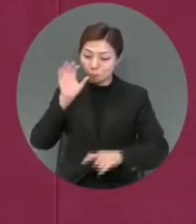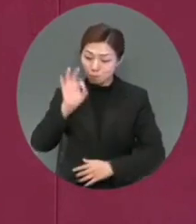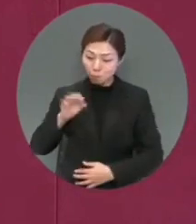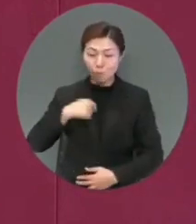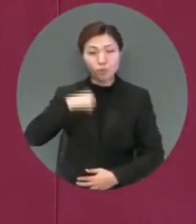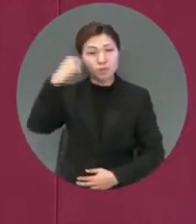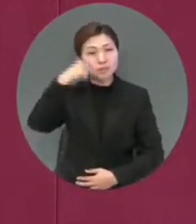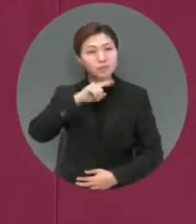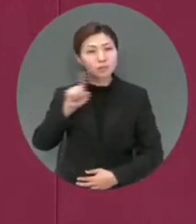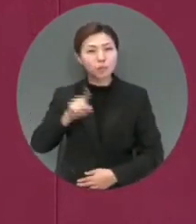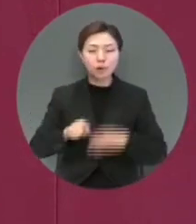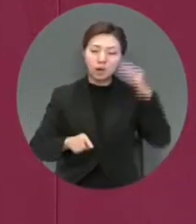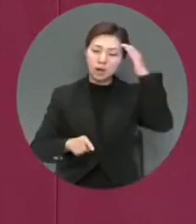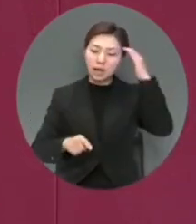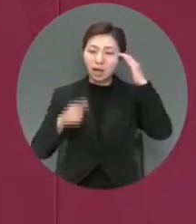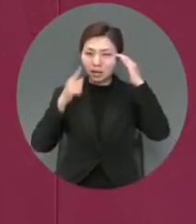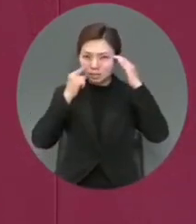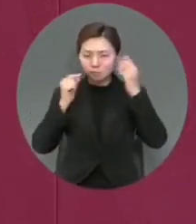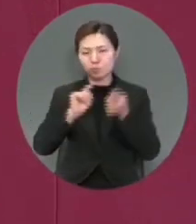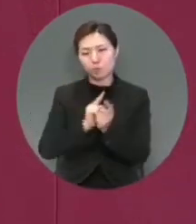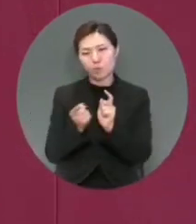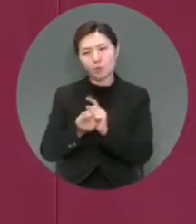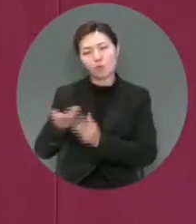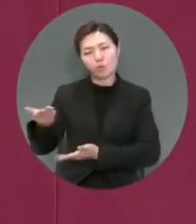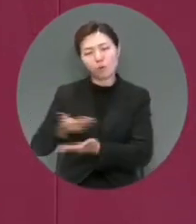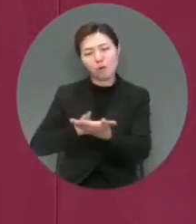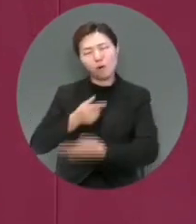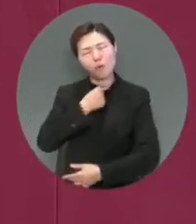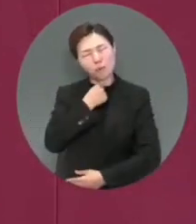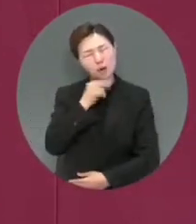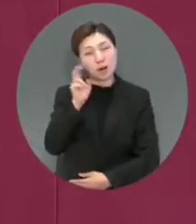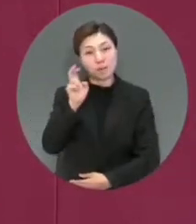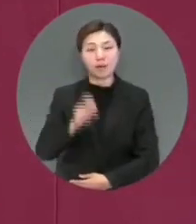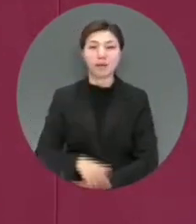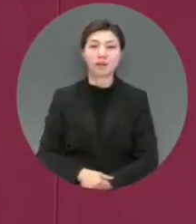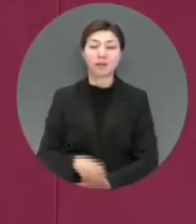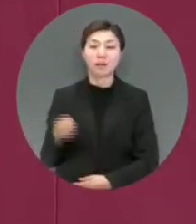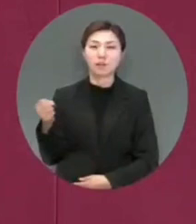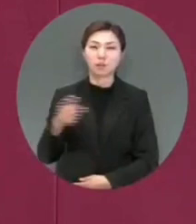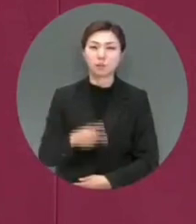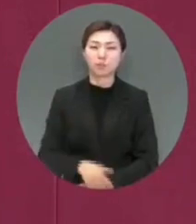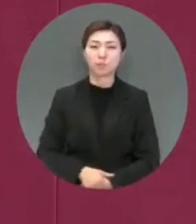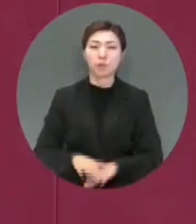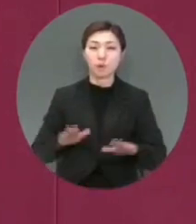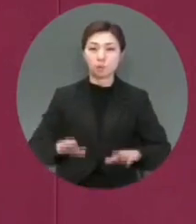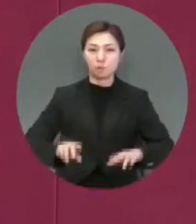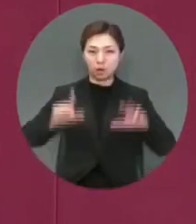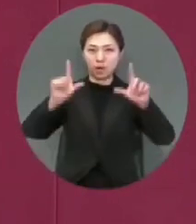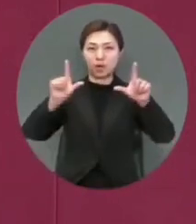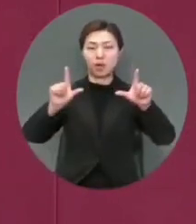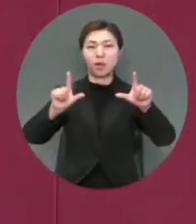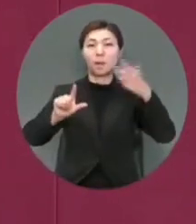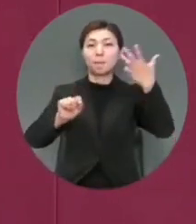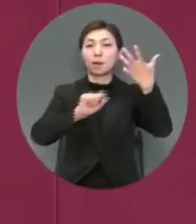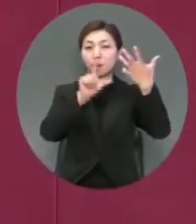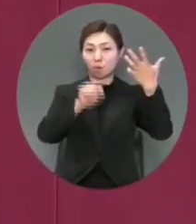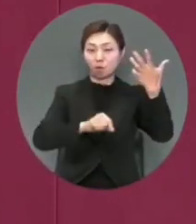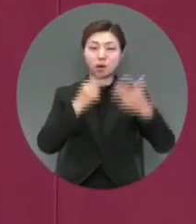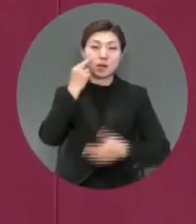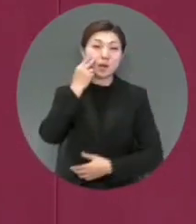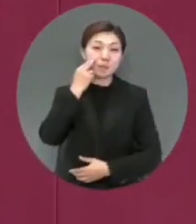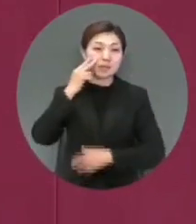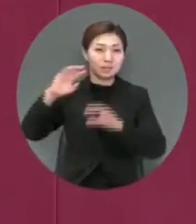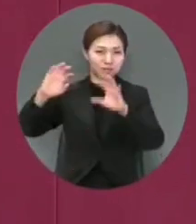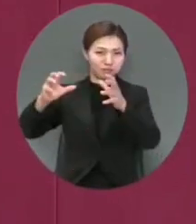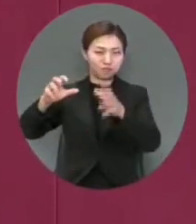하겠습니다. 나아가 지난 8월 캠프 데이비드에서 구축한 한미일 안보 경제 협력